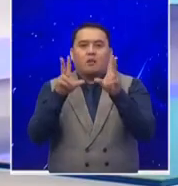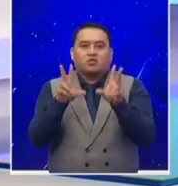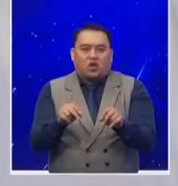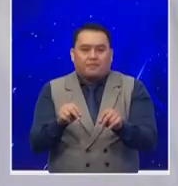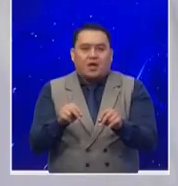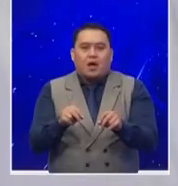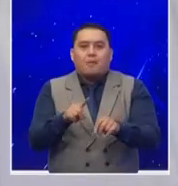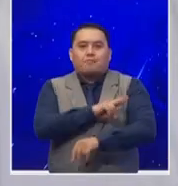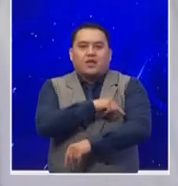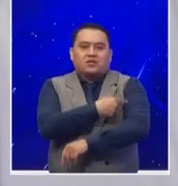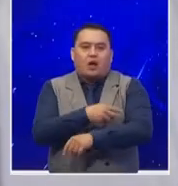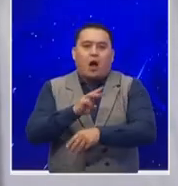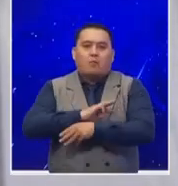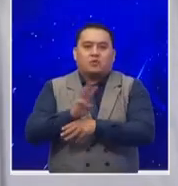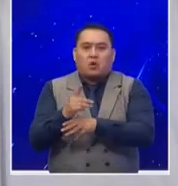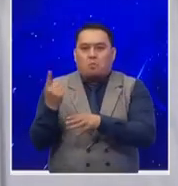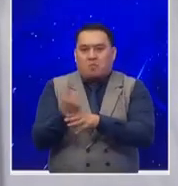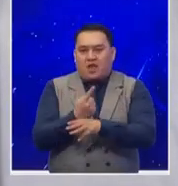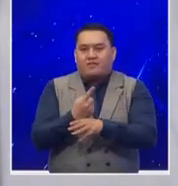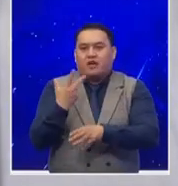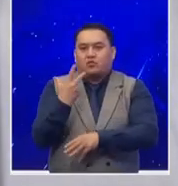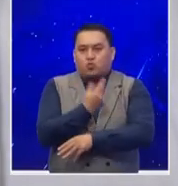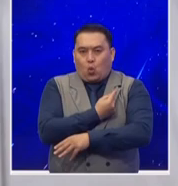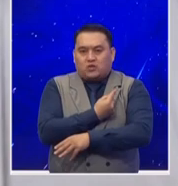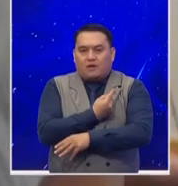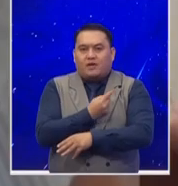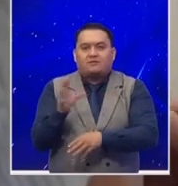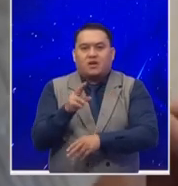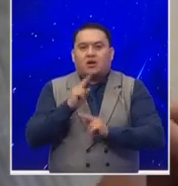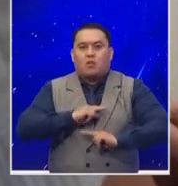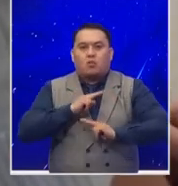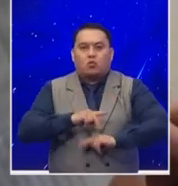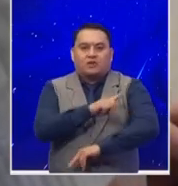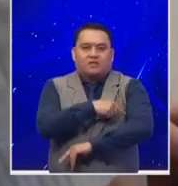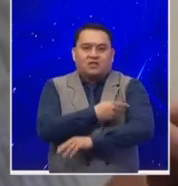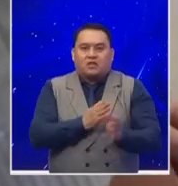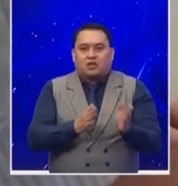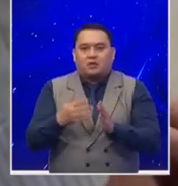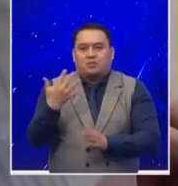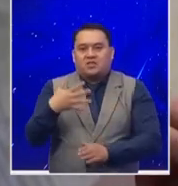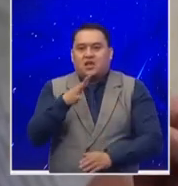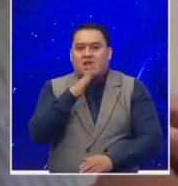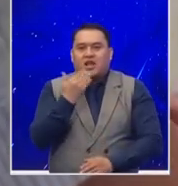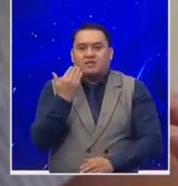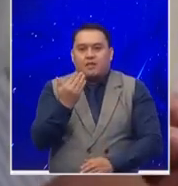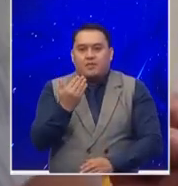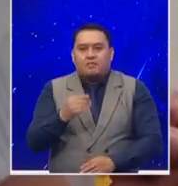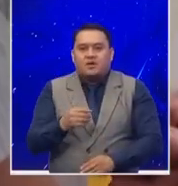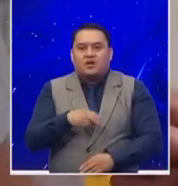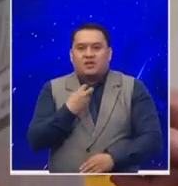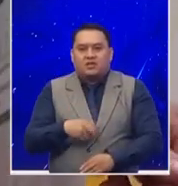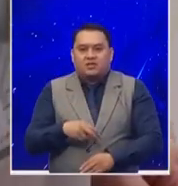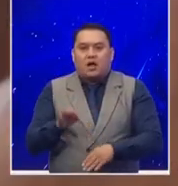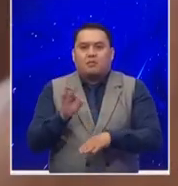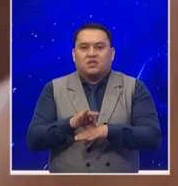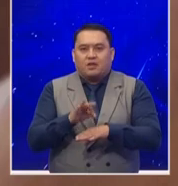Сначала Минздрав планирует обеспечить первой из 2 доз вакцины всех работников системы здравоохранения старше 50 лет или с повышенным